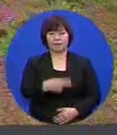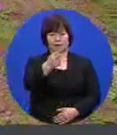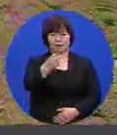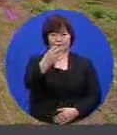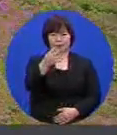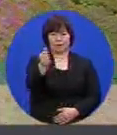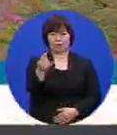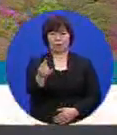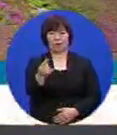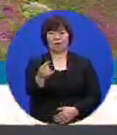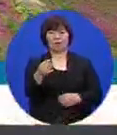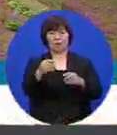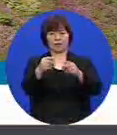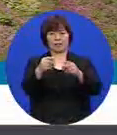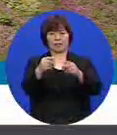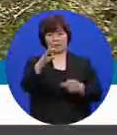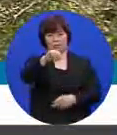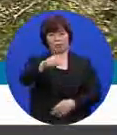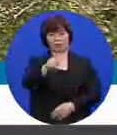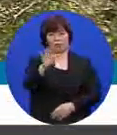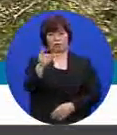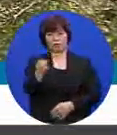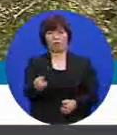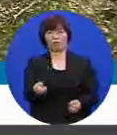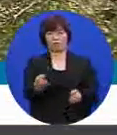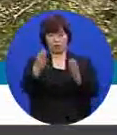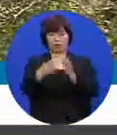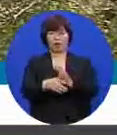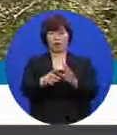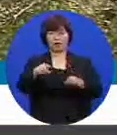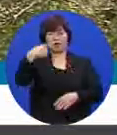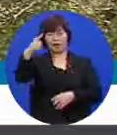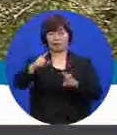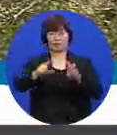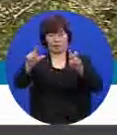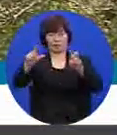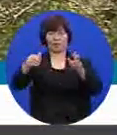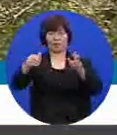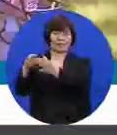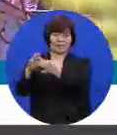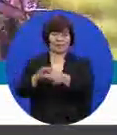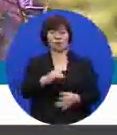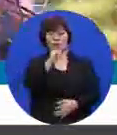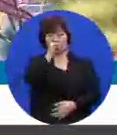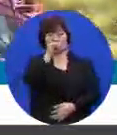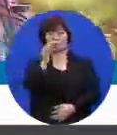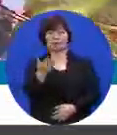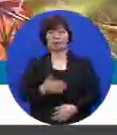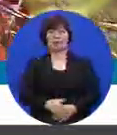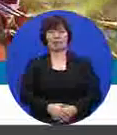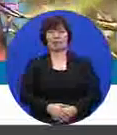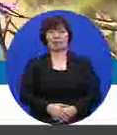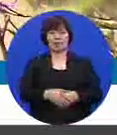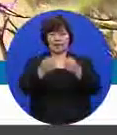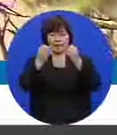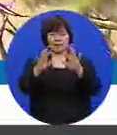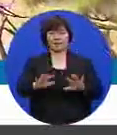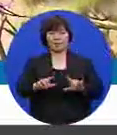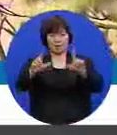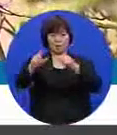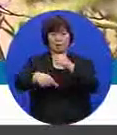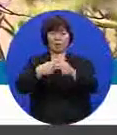제24회 지리산 운봉 바래봉 철쭉제가 다음 달 20일까지 바래봉 기슭과 허브밸리 일대에서 열립니다. 해마다